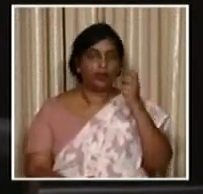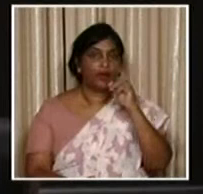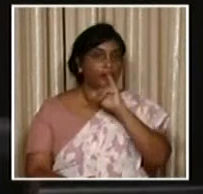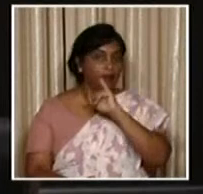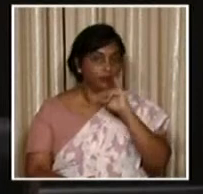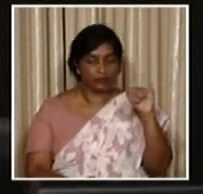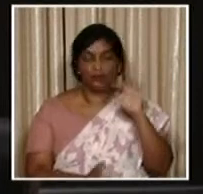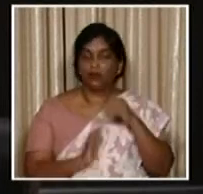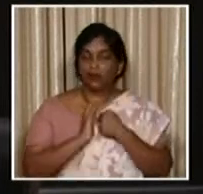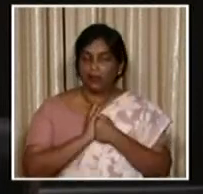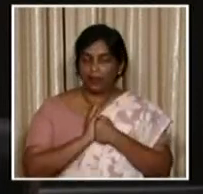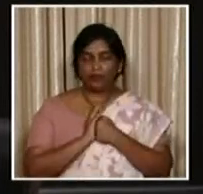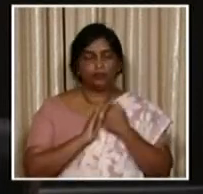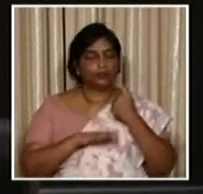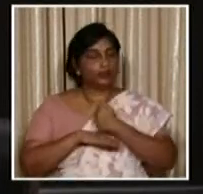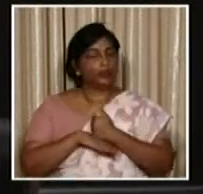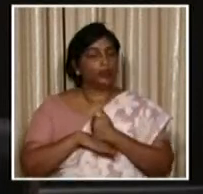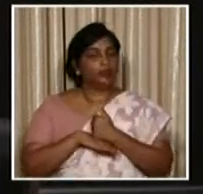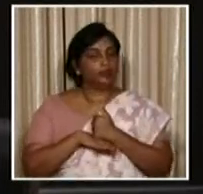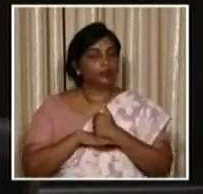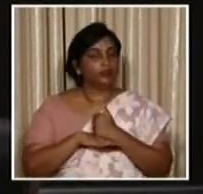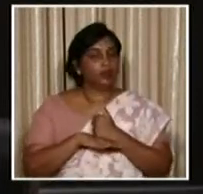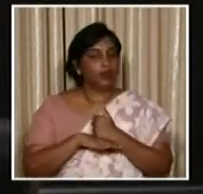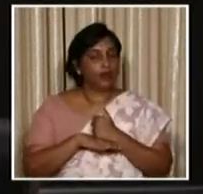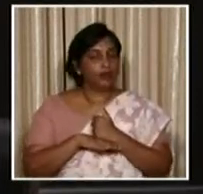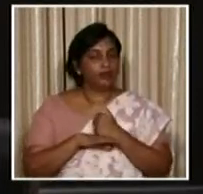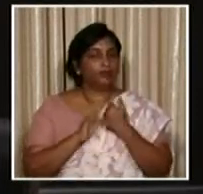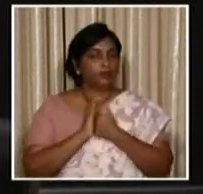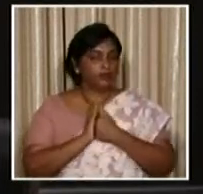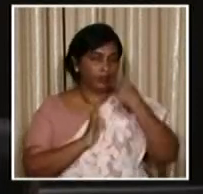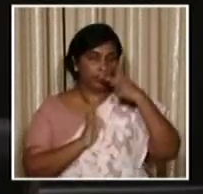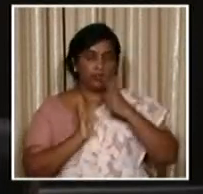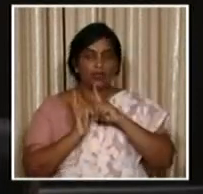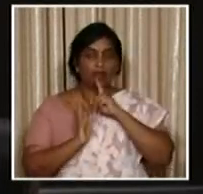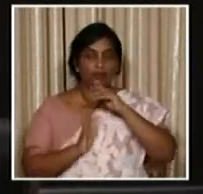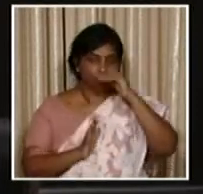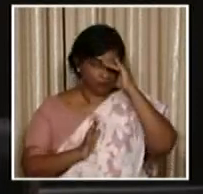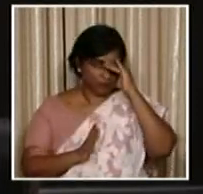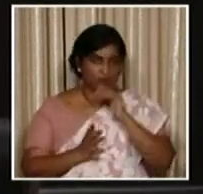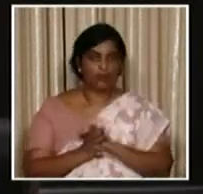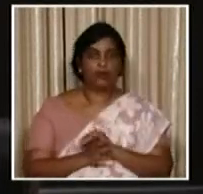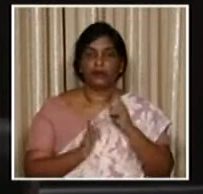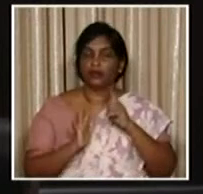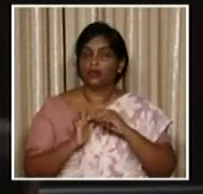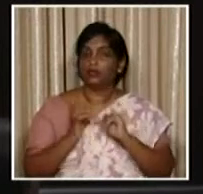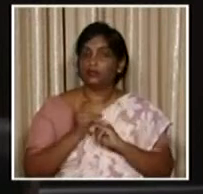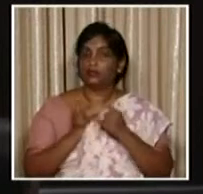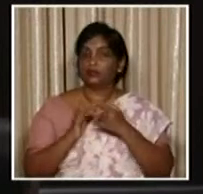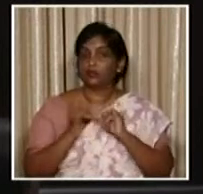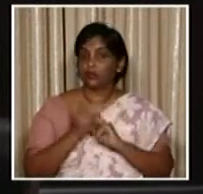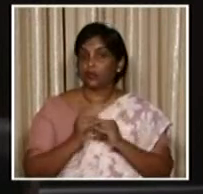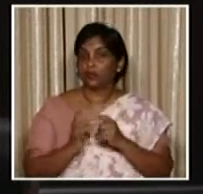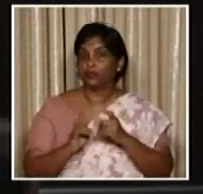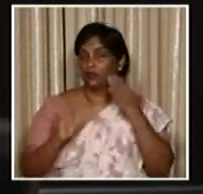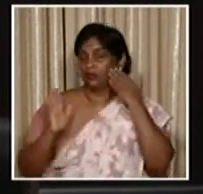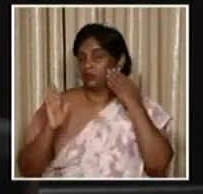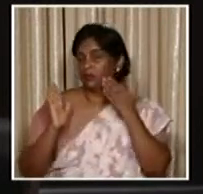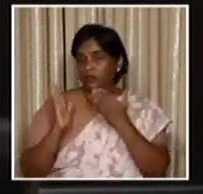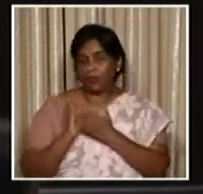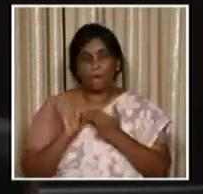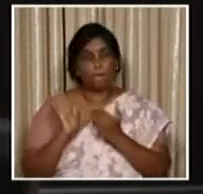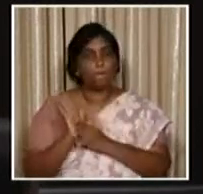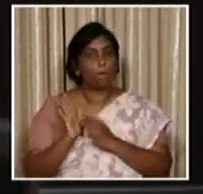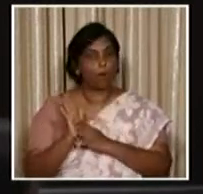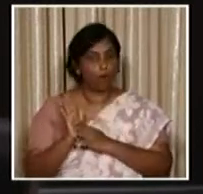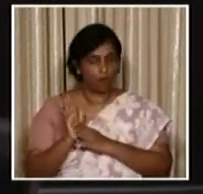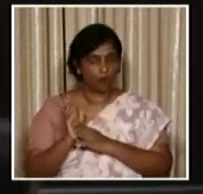2016 වෙද්දි ගරු මූලාසනේ අපේ ගරු නියෝජ්‍ය කතානායකතුමනි ISIS දැඩි මතදාරින් මොහමඩ්